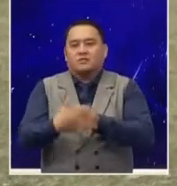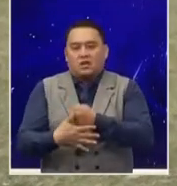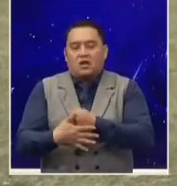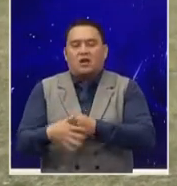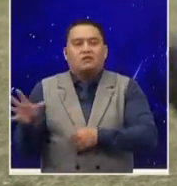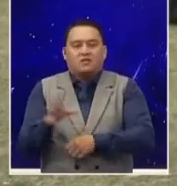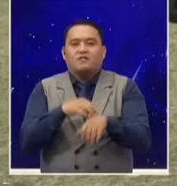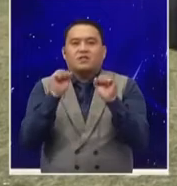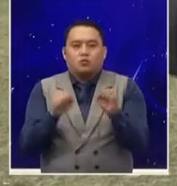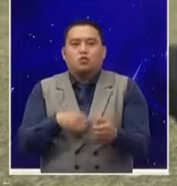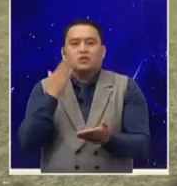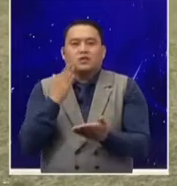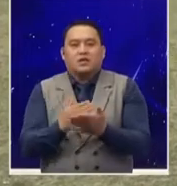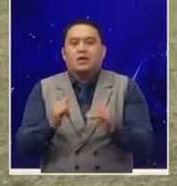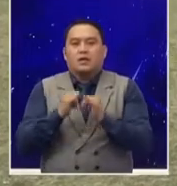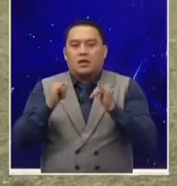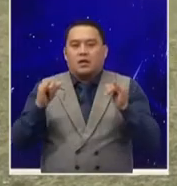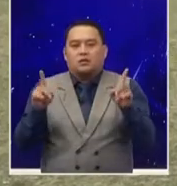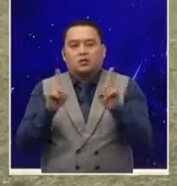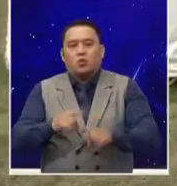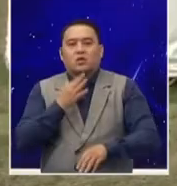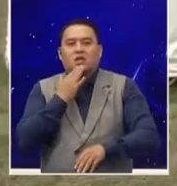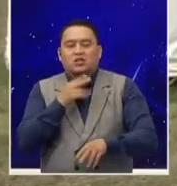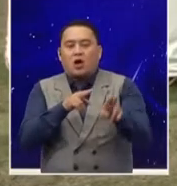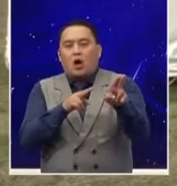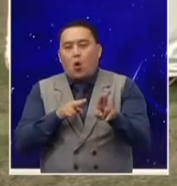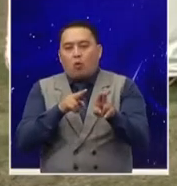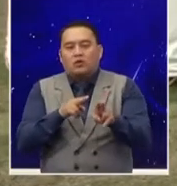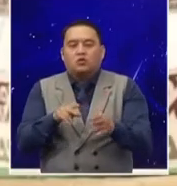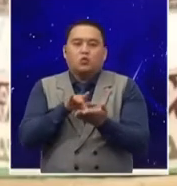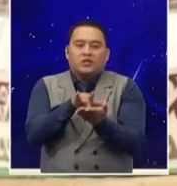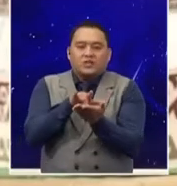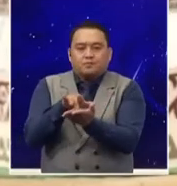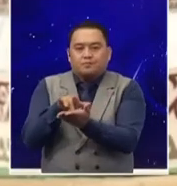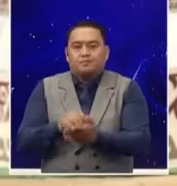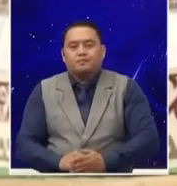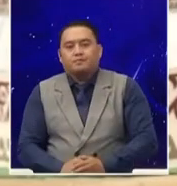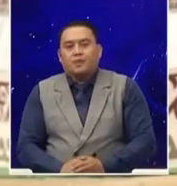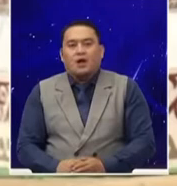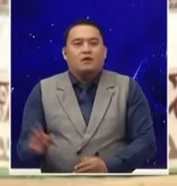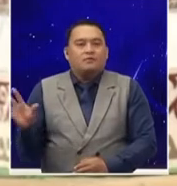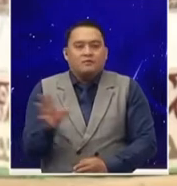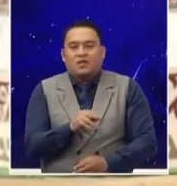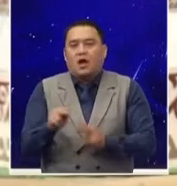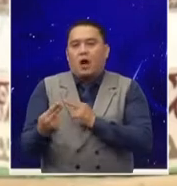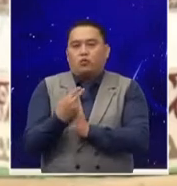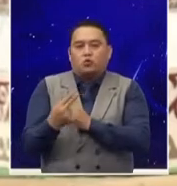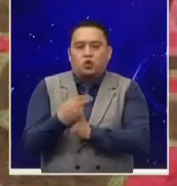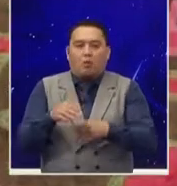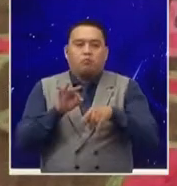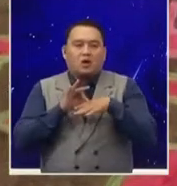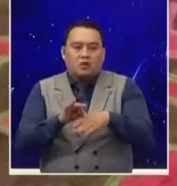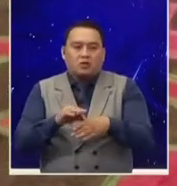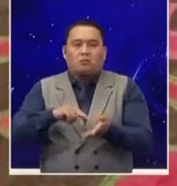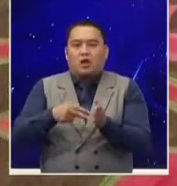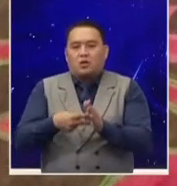Здесь есть все возможности, чтобы развивать как особенности национальной охоты, так и туризм. Все обучения будут проходить комплексно. В настоящее время